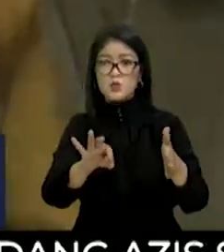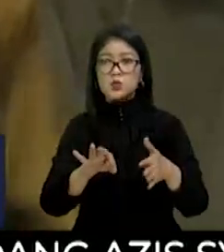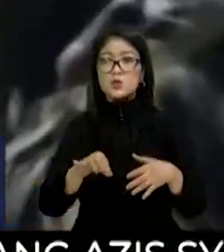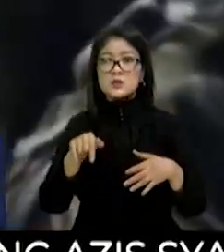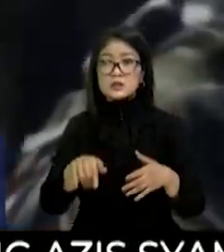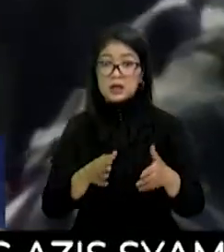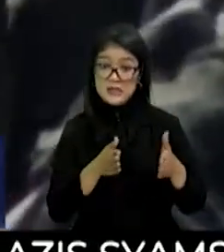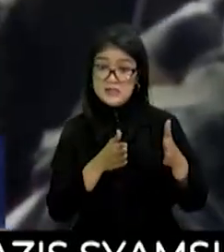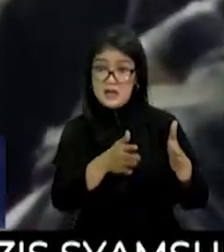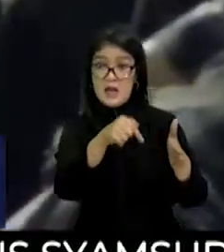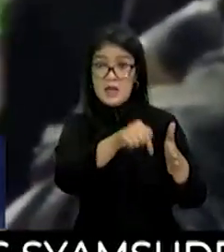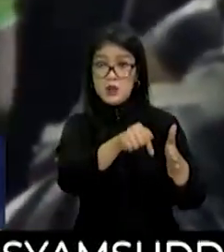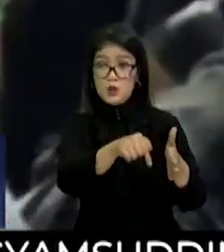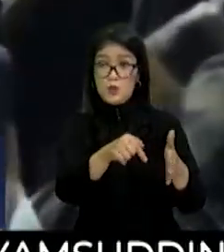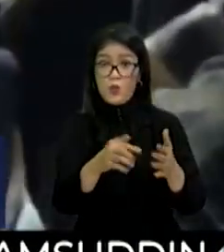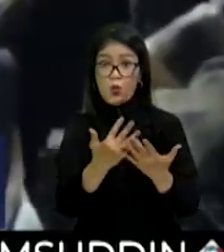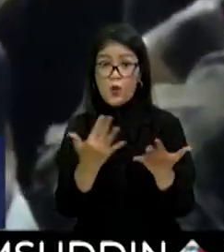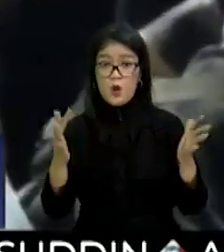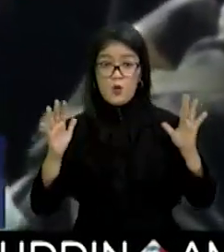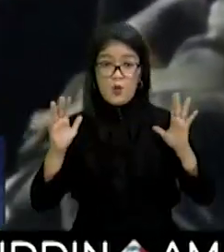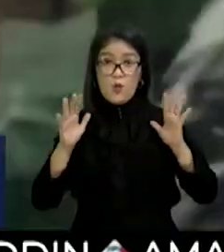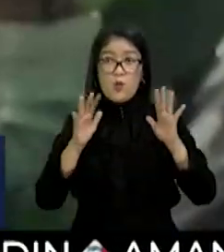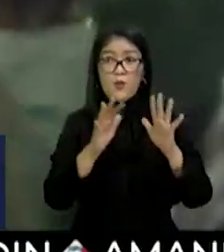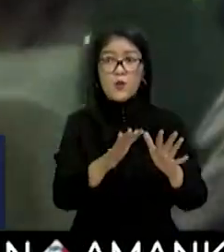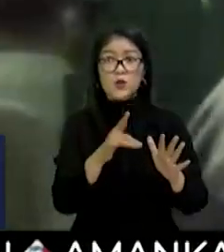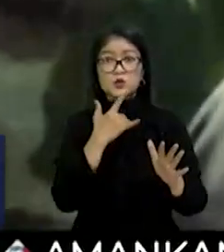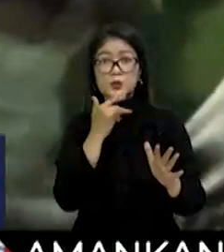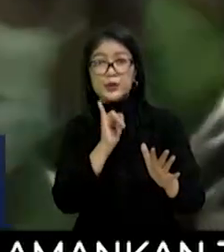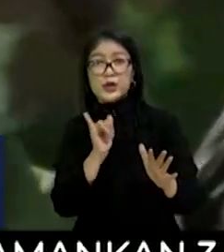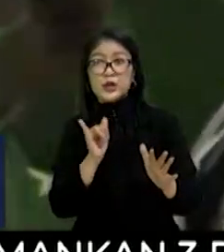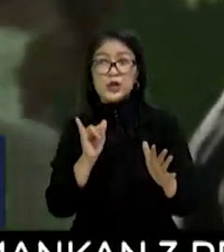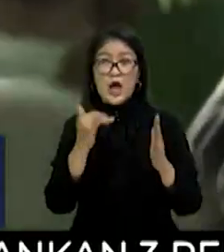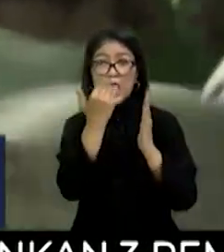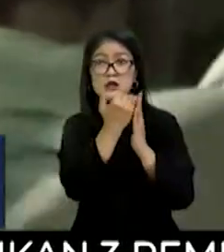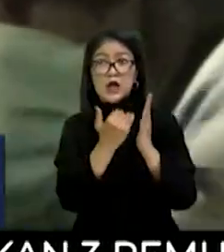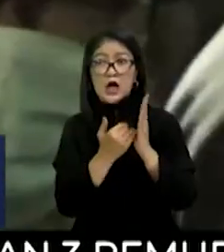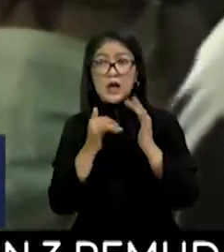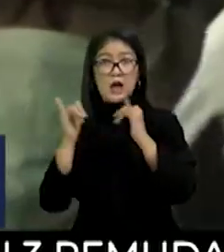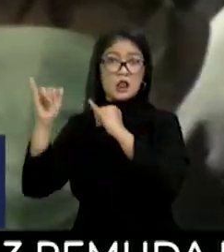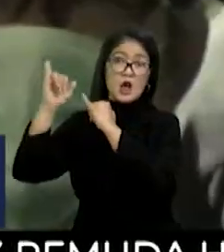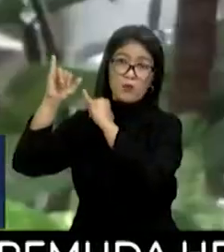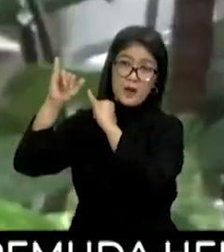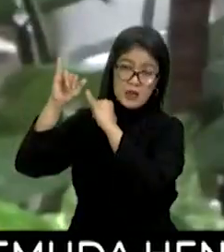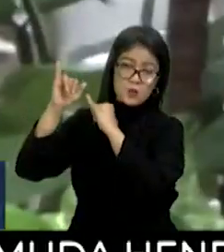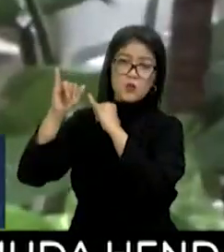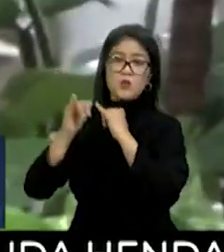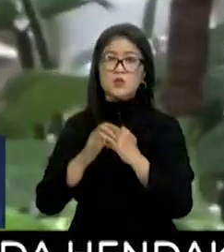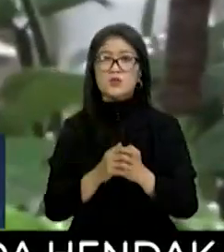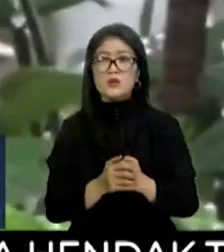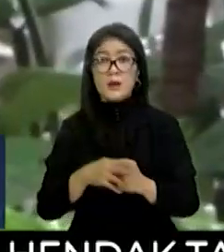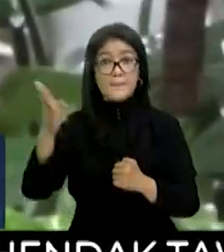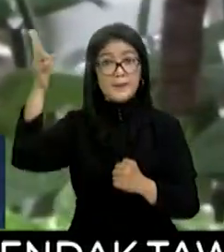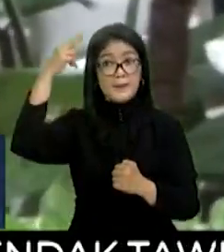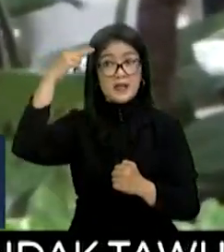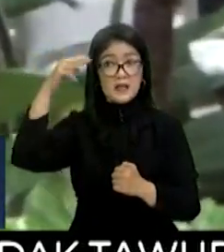Hasyim ini pun menjadi penuh oleh warga layaknya pesta malam tahun baru tidak hanya menimbulkan kerumunan acara yang digelar Pemkab Jombang